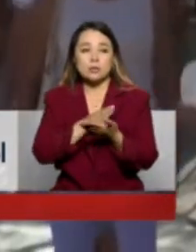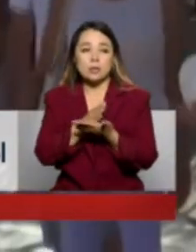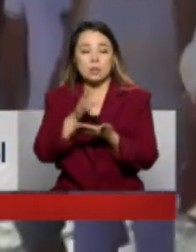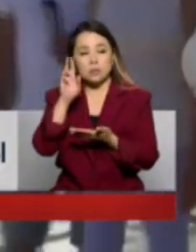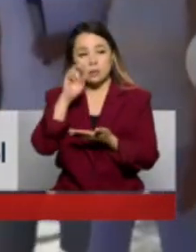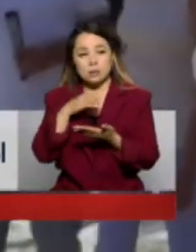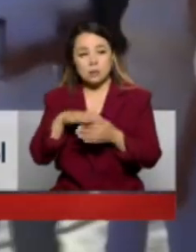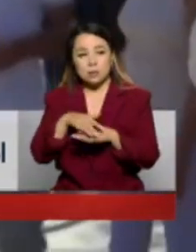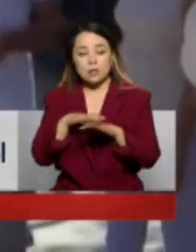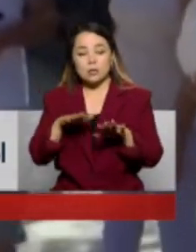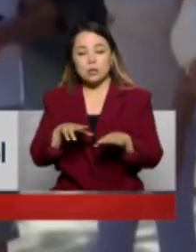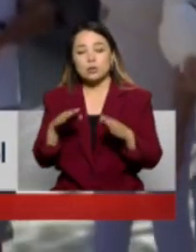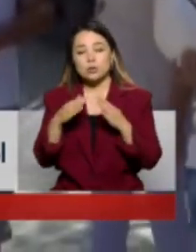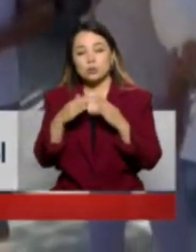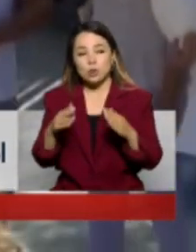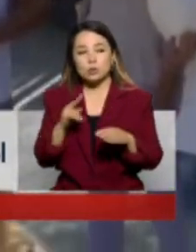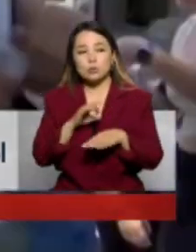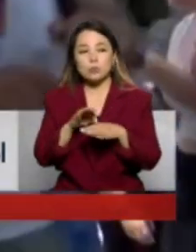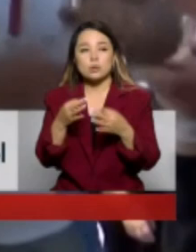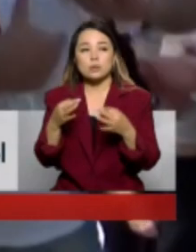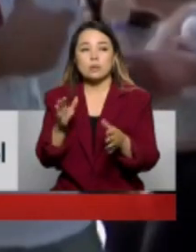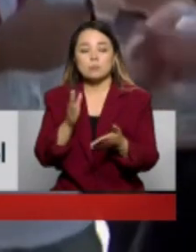қызметкерлерге үйден жұмыс істеуге рұқсат етілген.